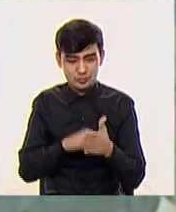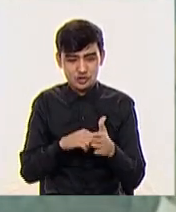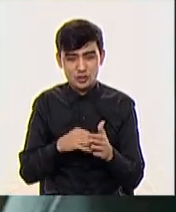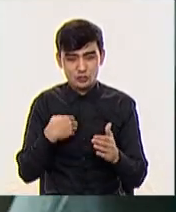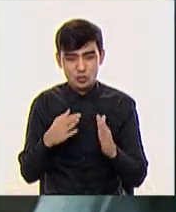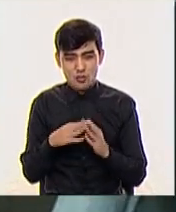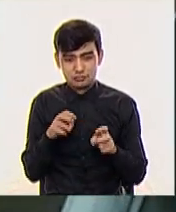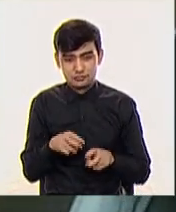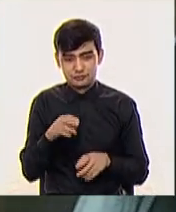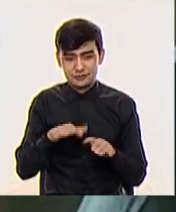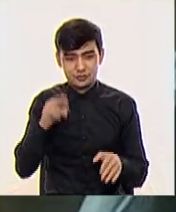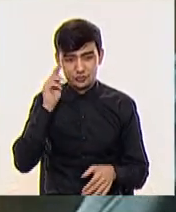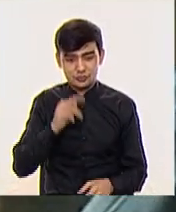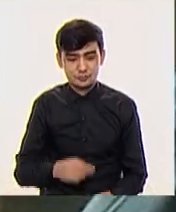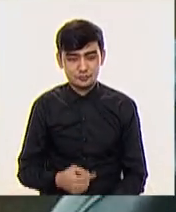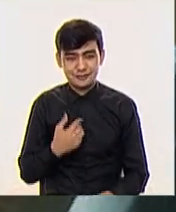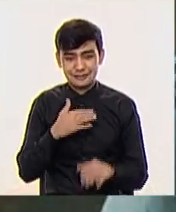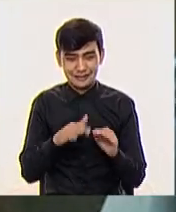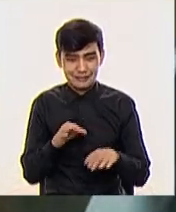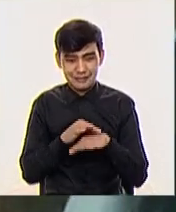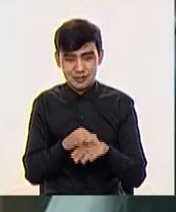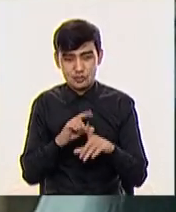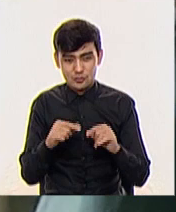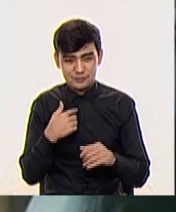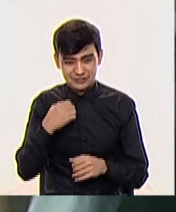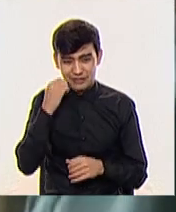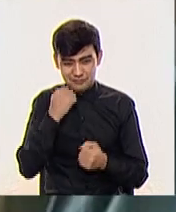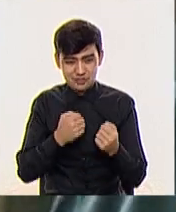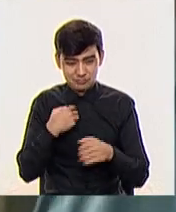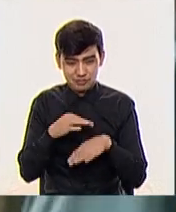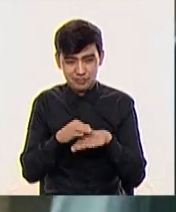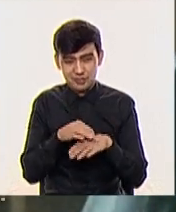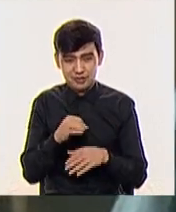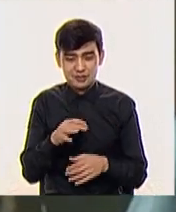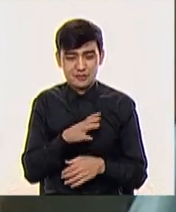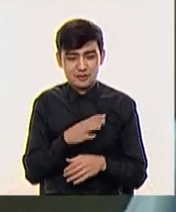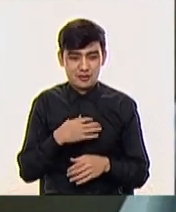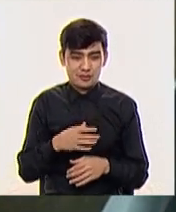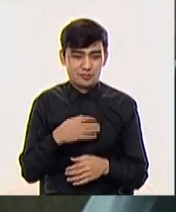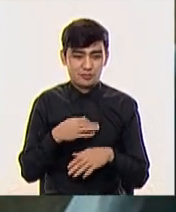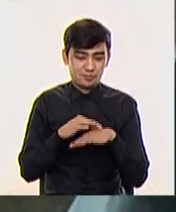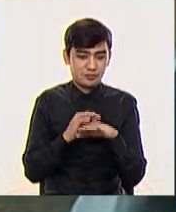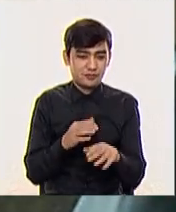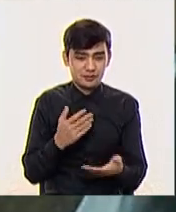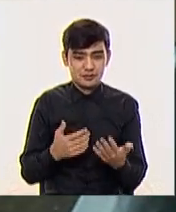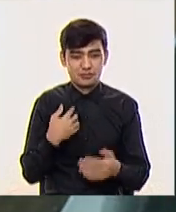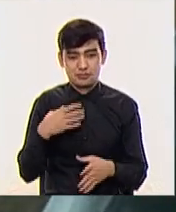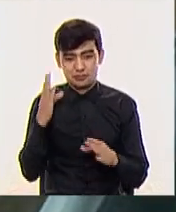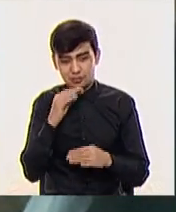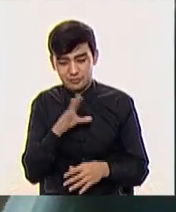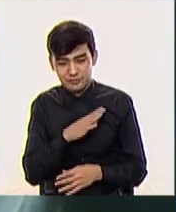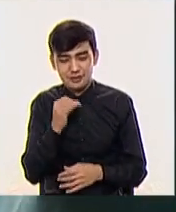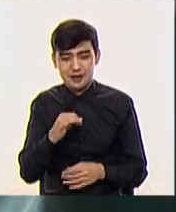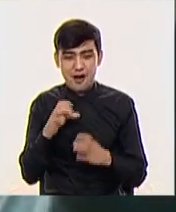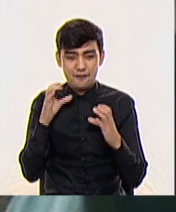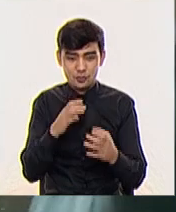ұстап отырмын. Балаларымыз сабаққа апарамыз, өзіміздің жаман мәшелеріміз бар. Ол енді кейде жол болған кезде апарамыз, жол болмаған кезде апармай қаламыз. Мына